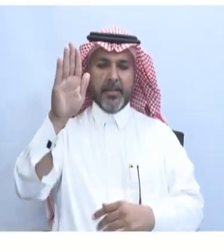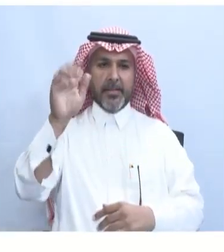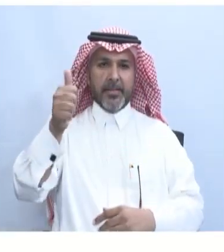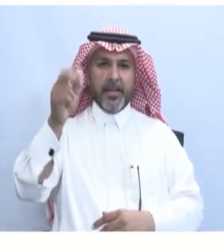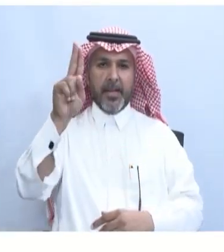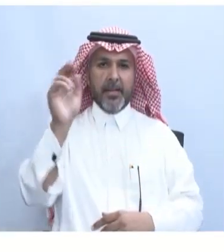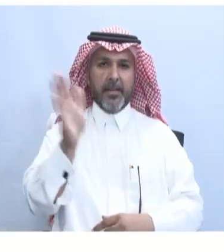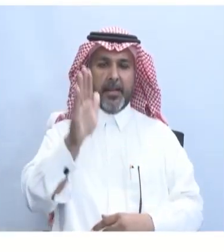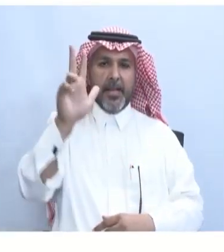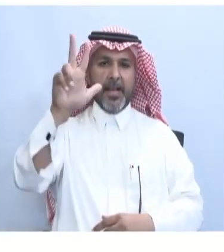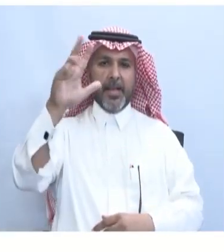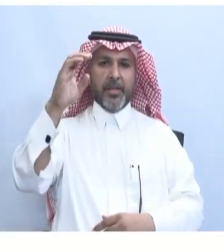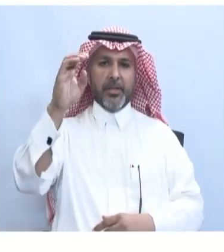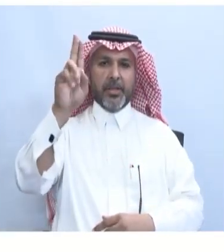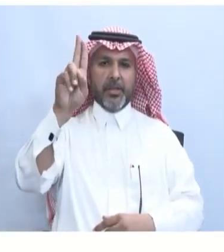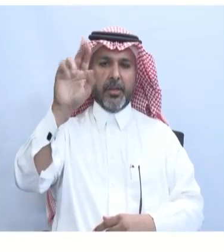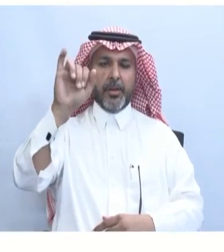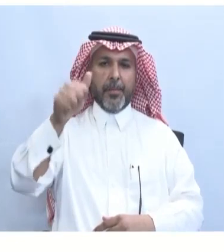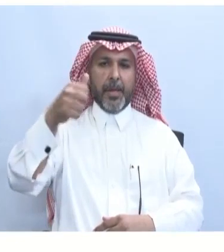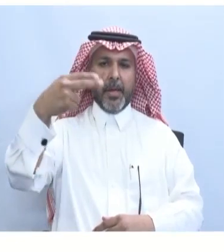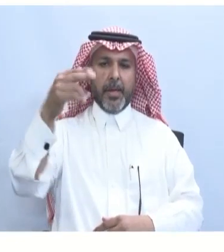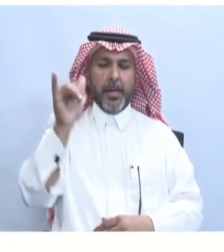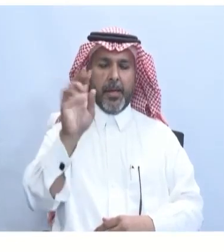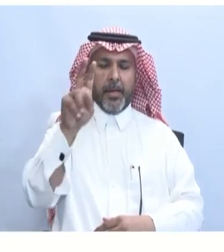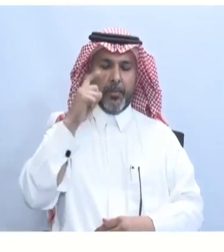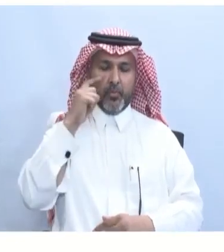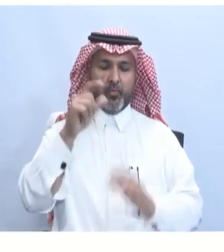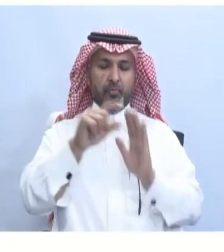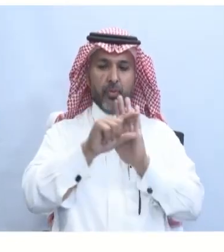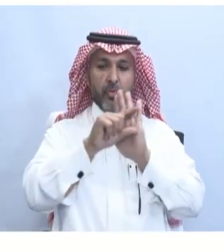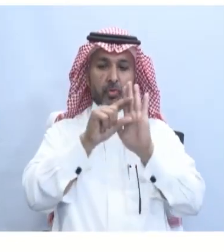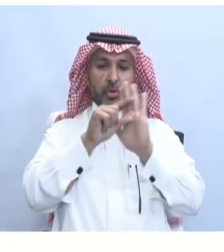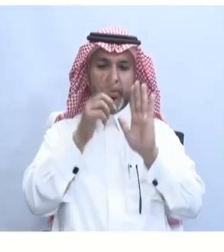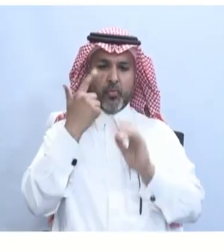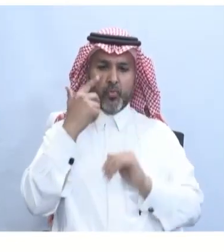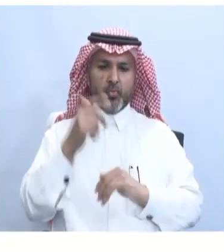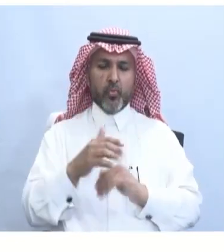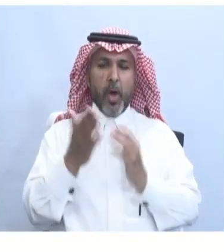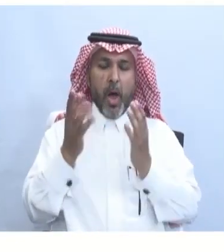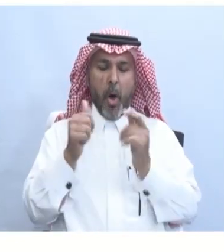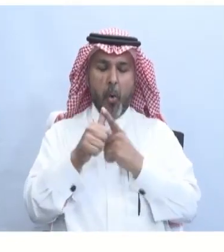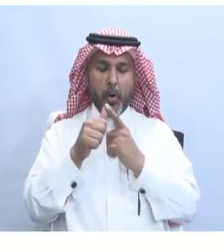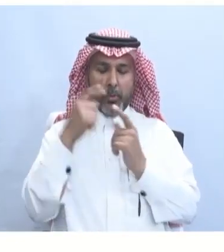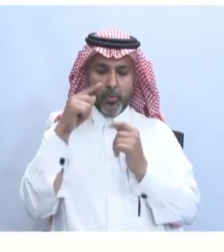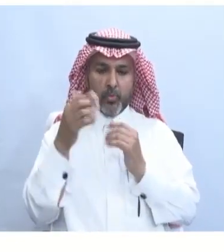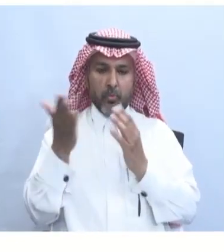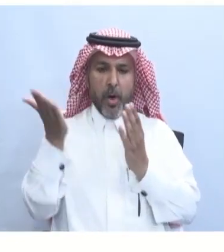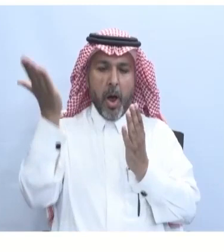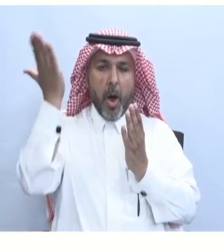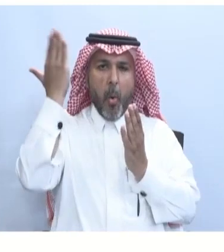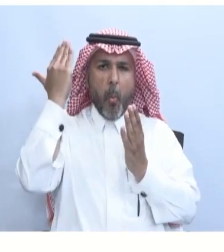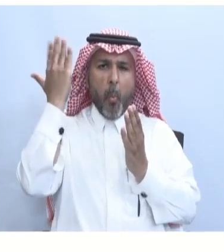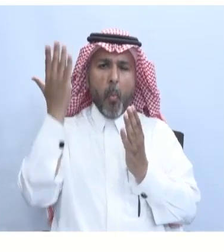نراجع درسنا السابق ونجيب على السؤال التالي اذكر ابرز خلفاء الدوله